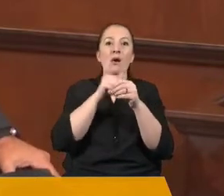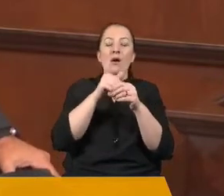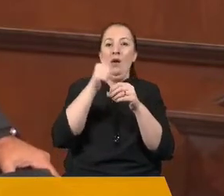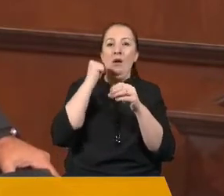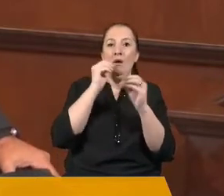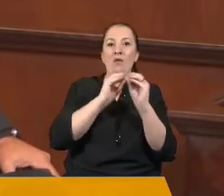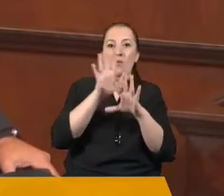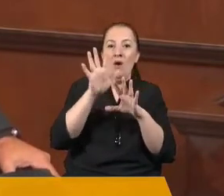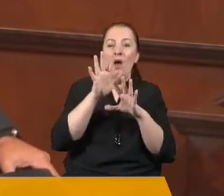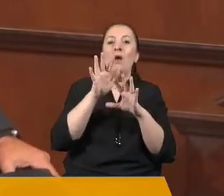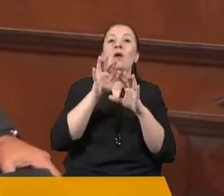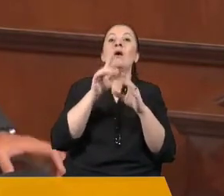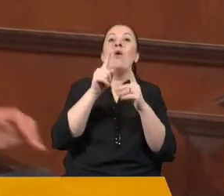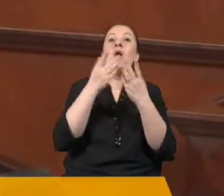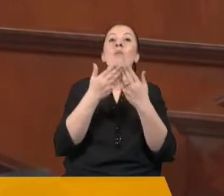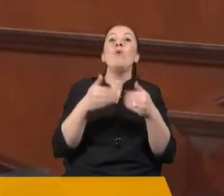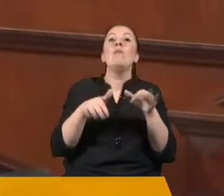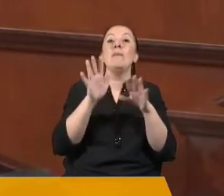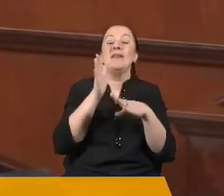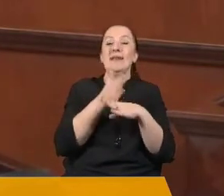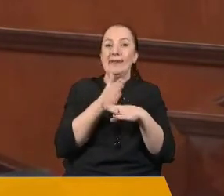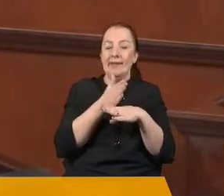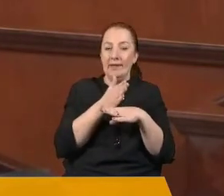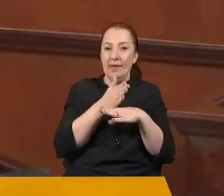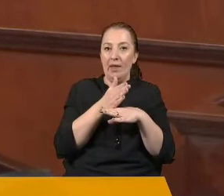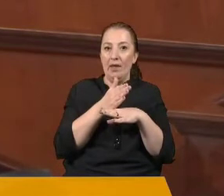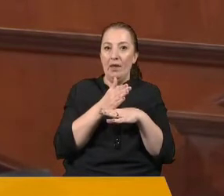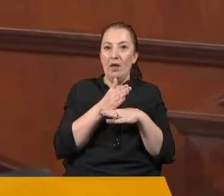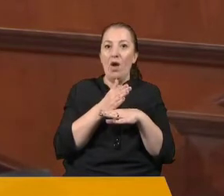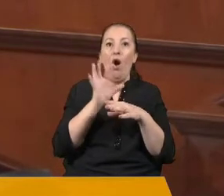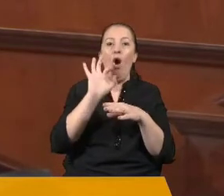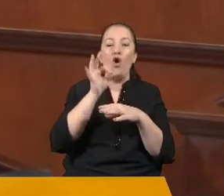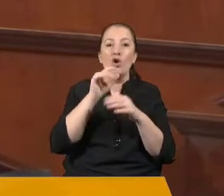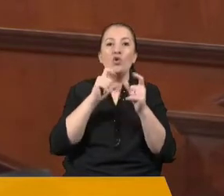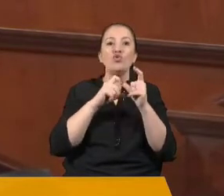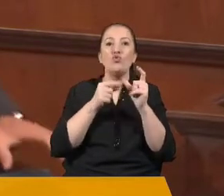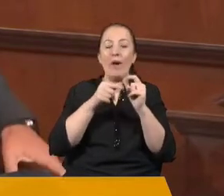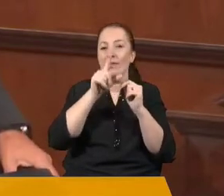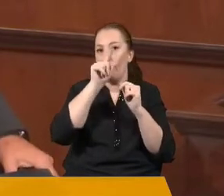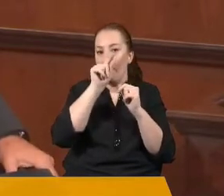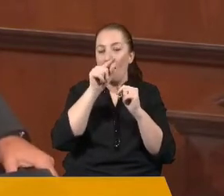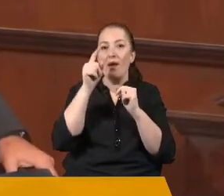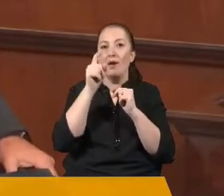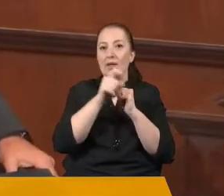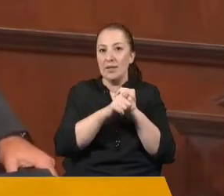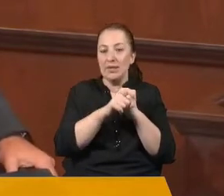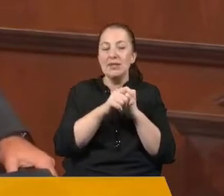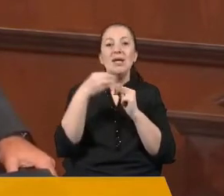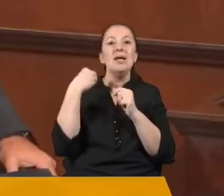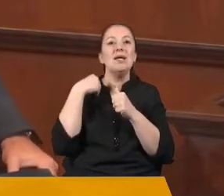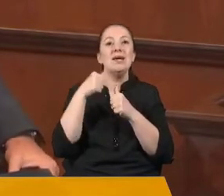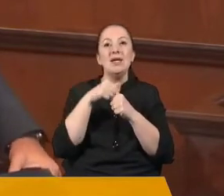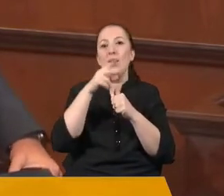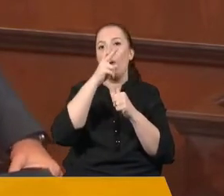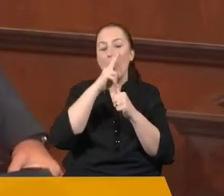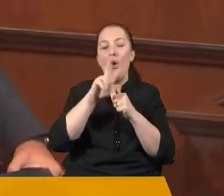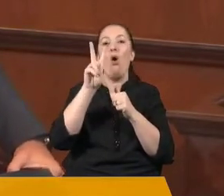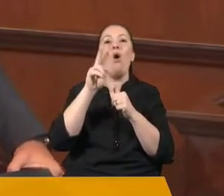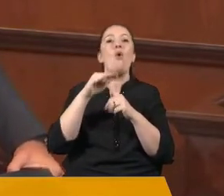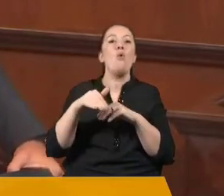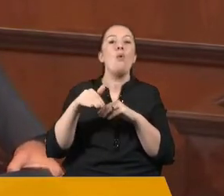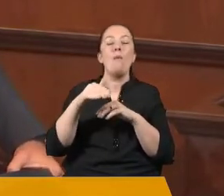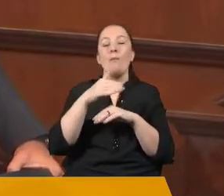yürürlüğe sokmaması nedeniyle Ocak, Şubat, Mart ayında yine kırsal mahalleler,